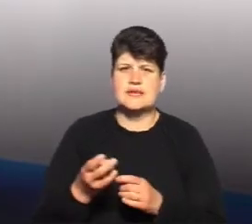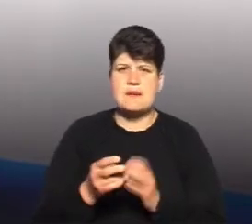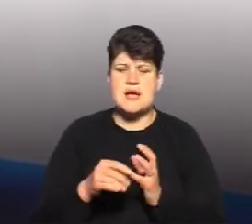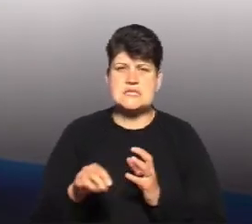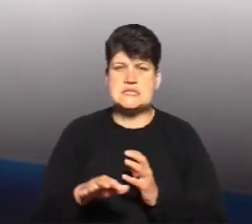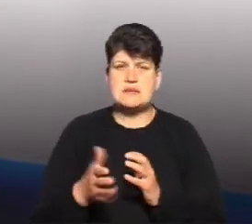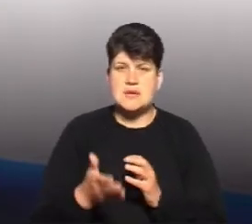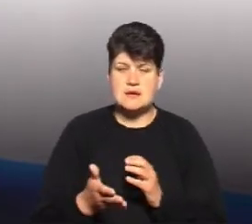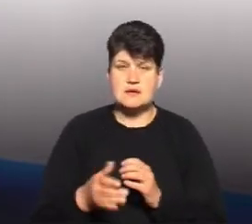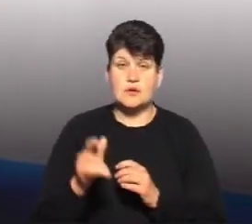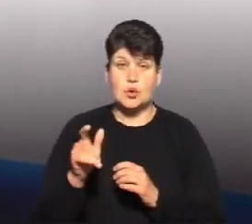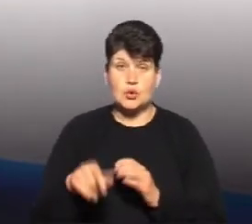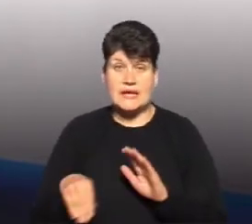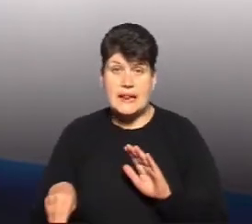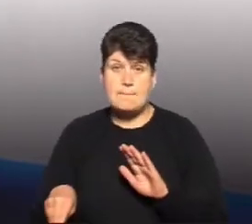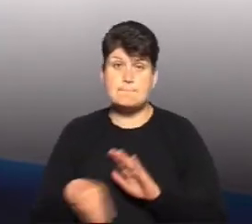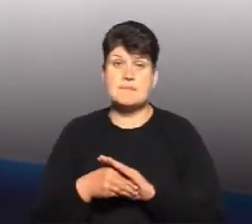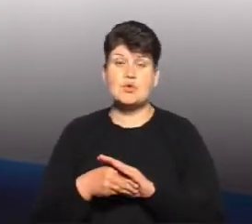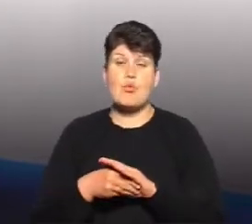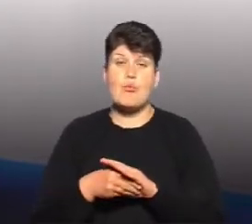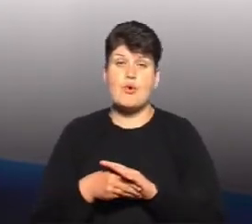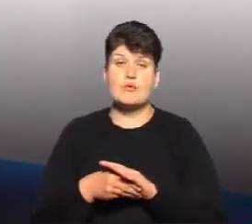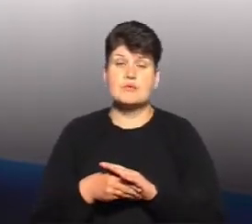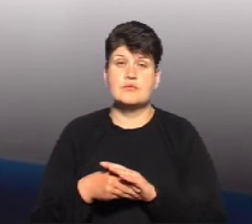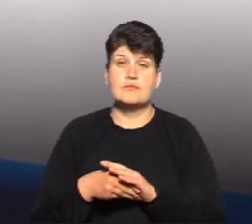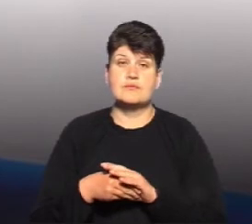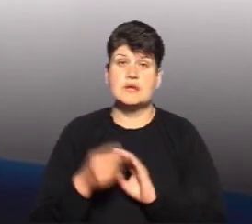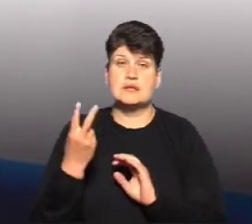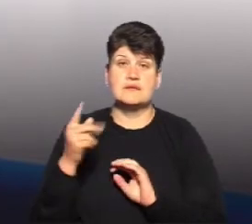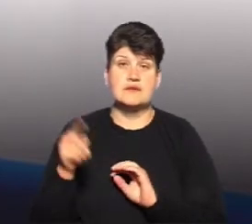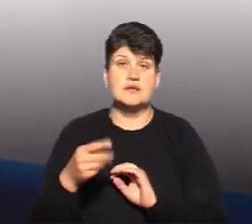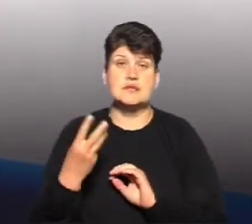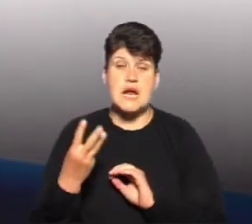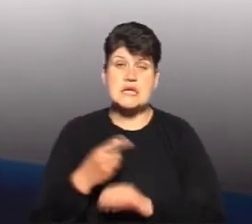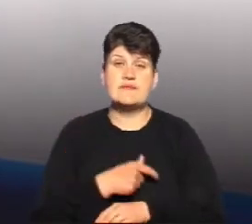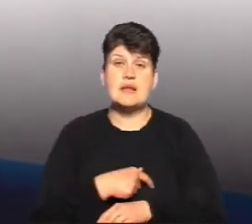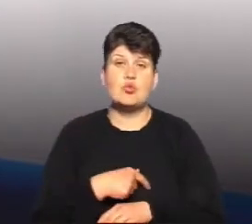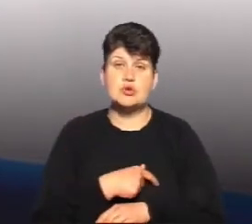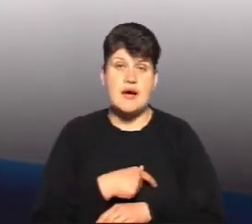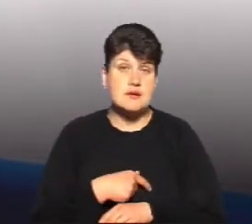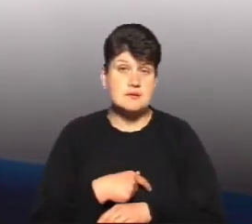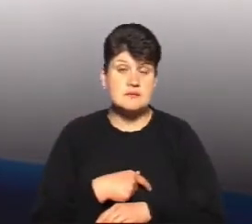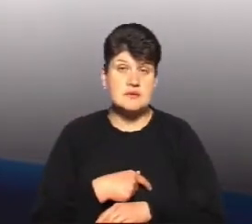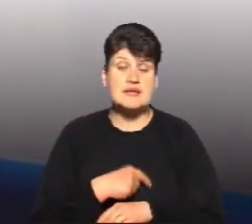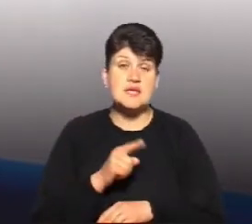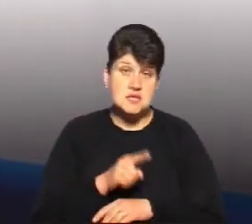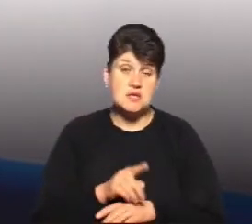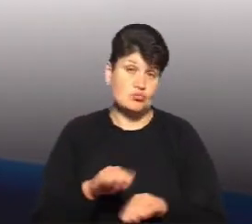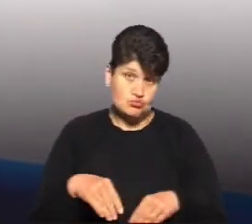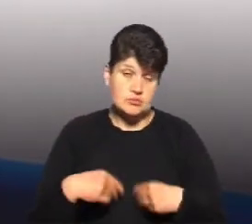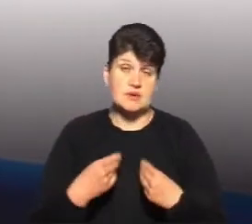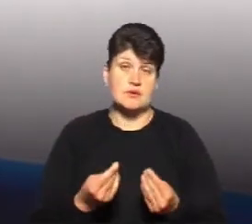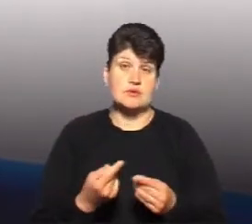Людина підкуповує весь 2/3, так, депутатів. І ті йому дають. Але це от